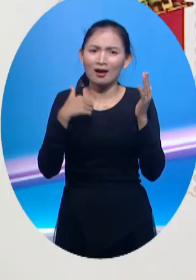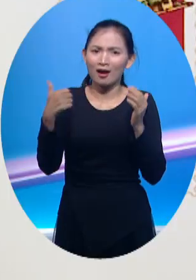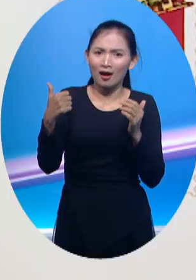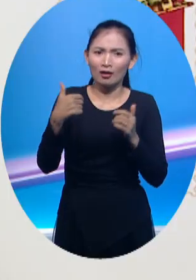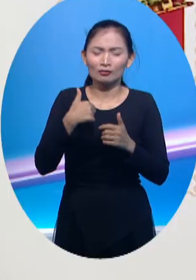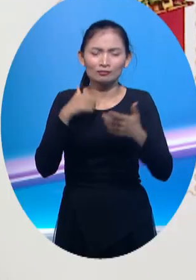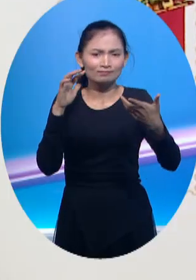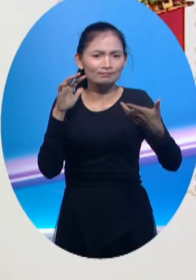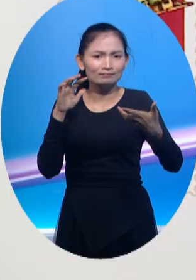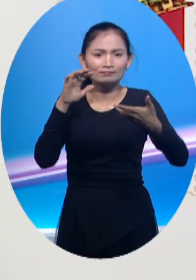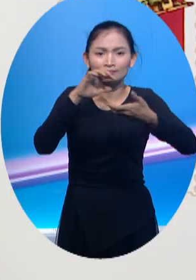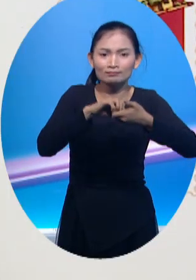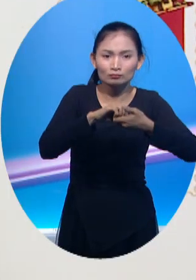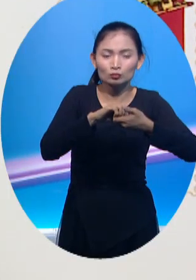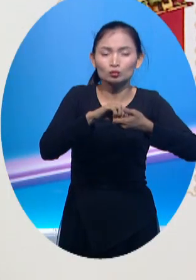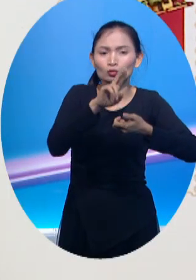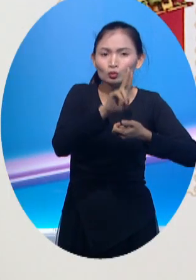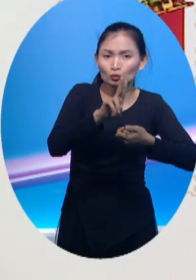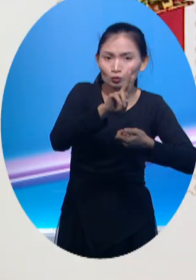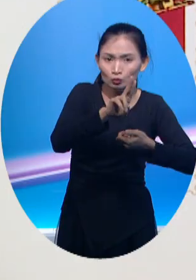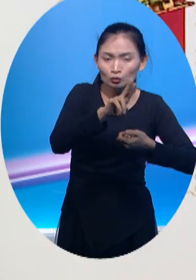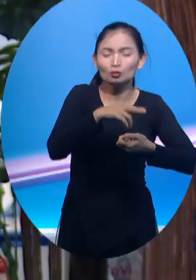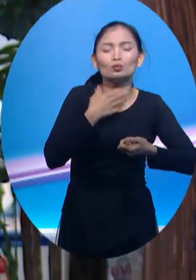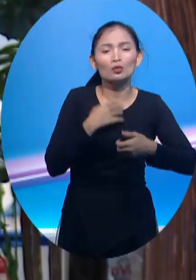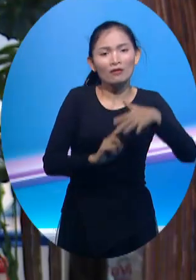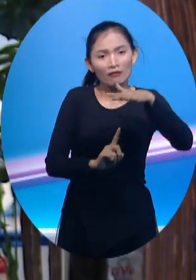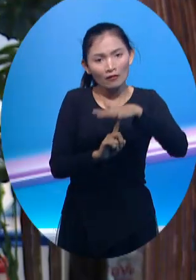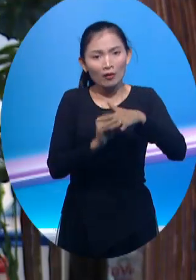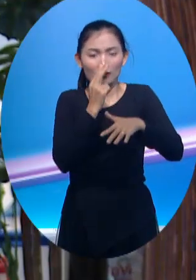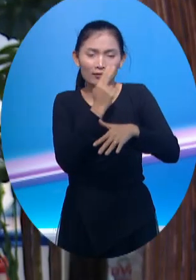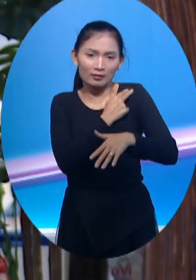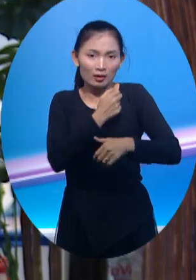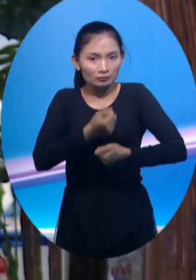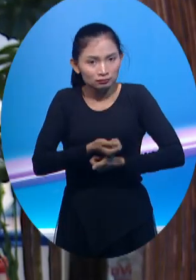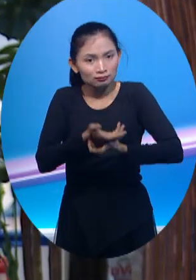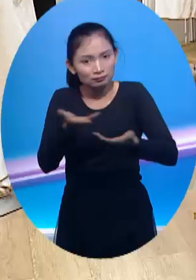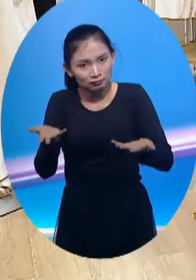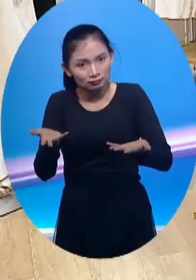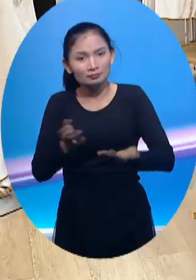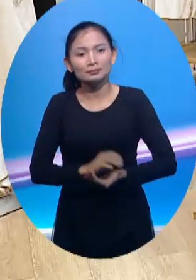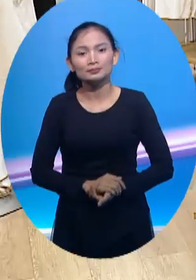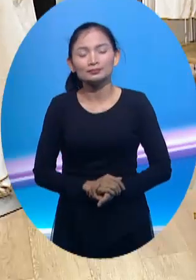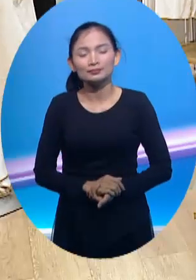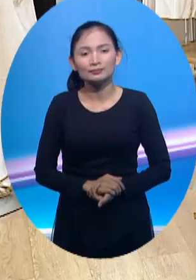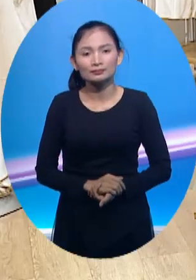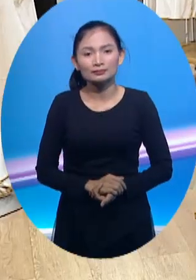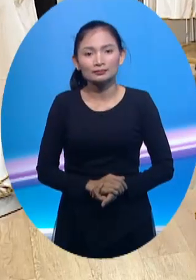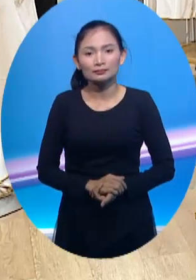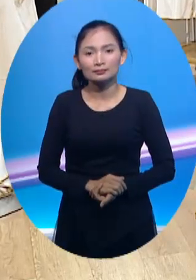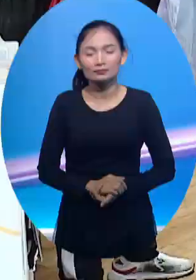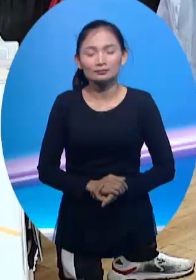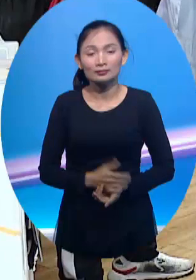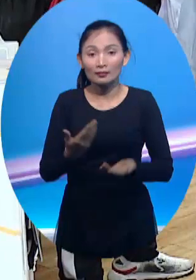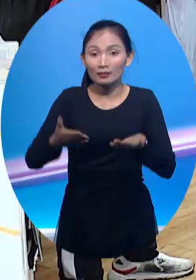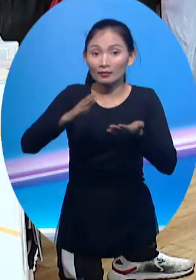Uniqlo để có thể truyền tải được cái văn hóa của Việt Nam đến mọi người trong nước và nước ngoài. Ngoài ra, khách hàng còn